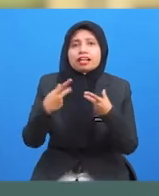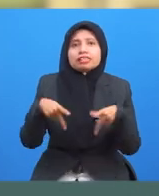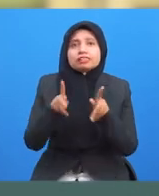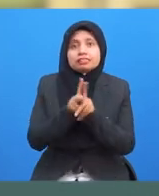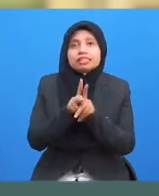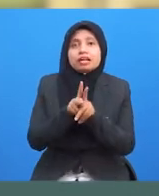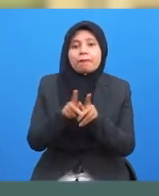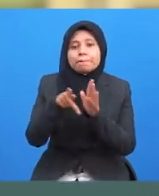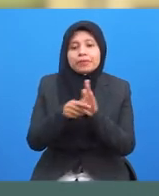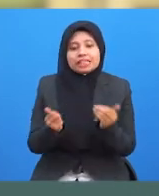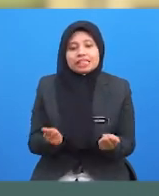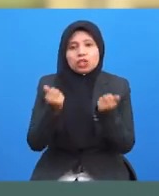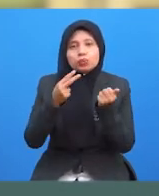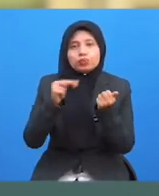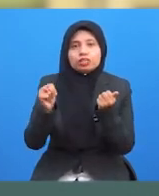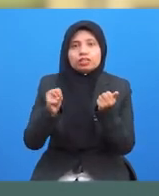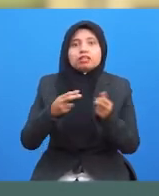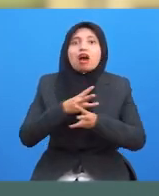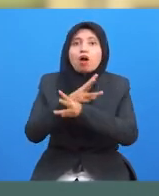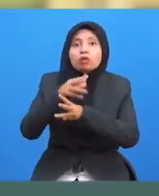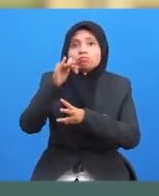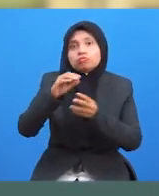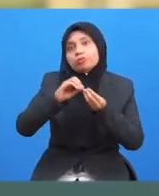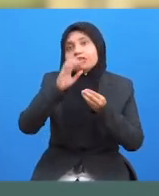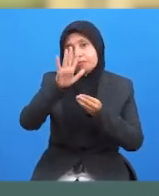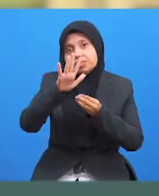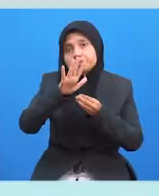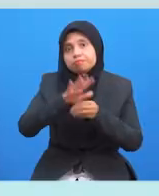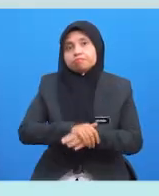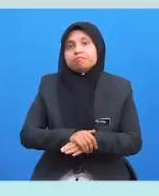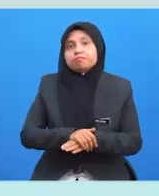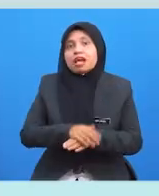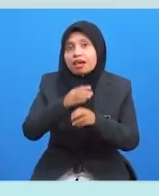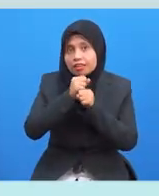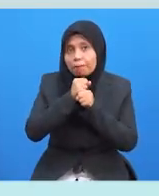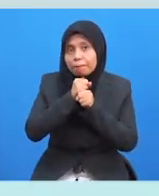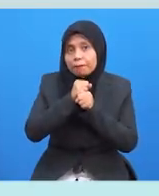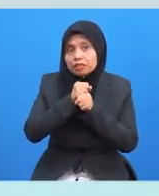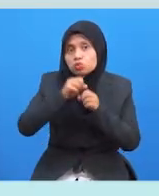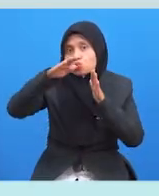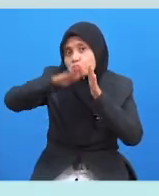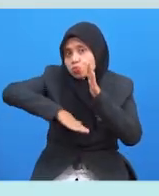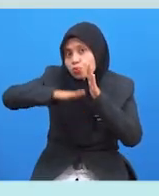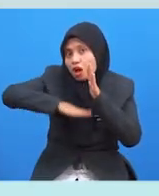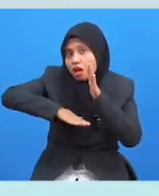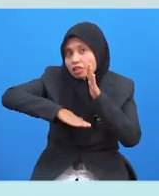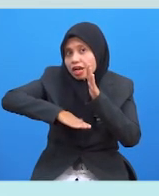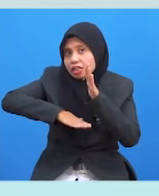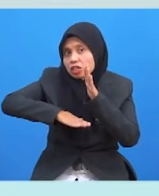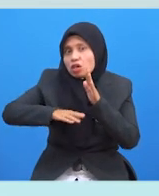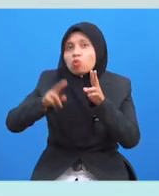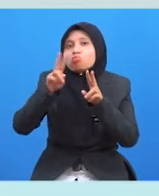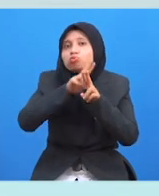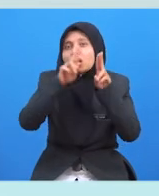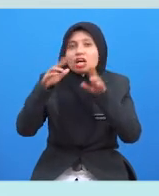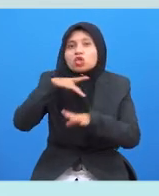Kepentingan pengangkutan awam yang kelima ialah dapat mengurangkan pencemaran